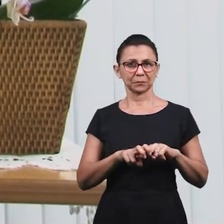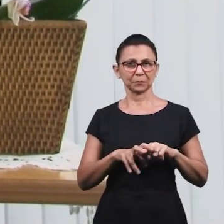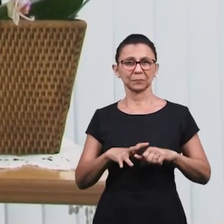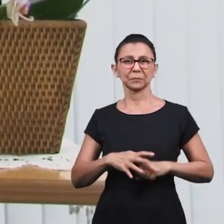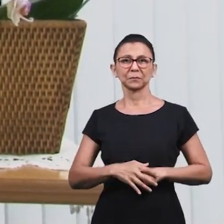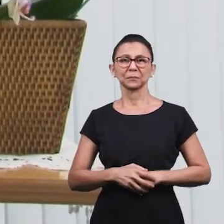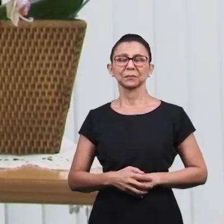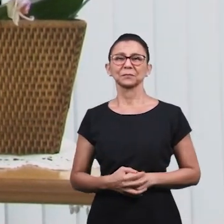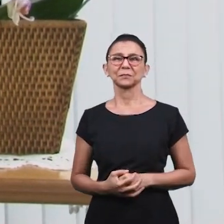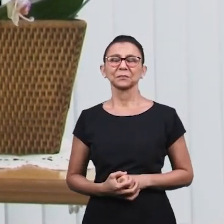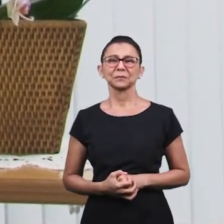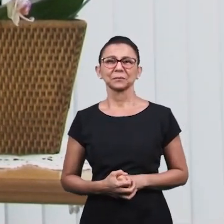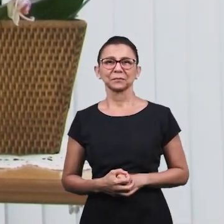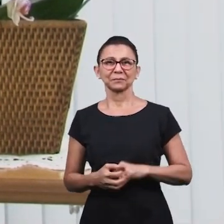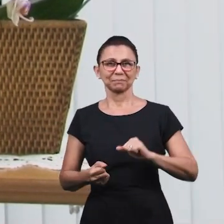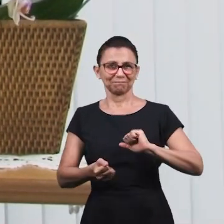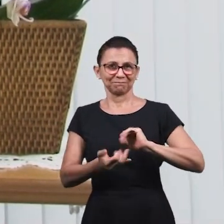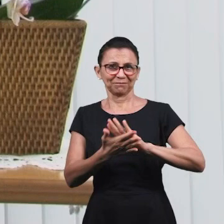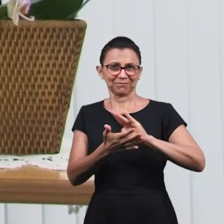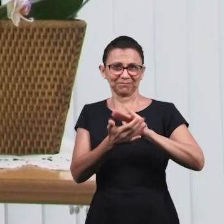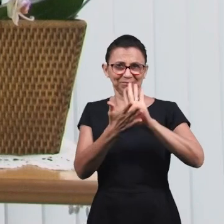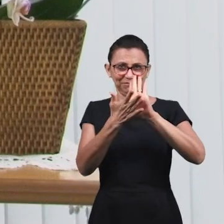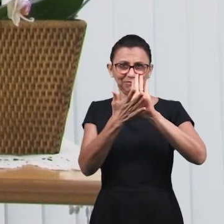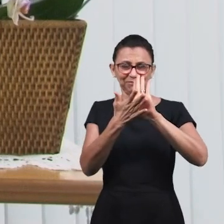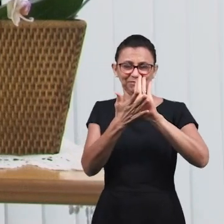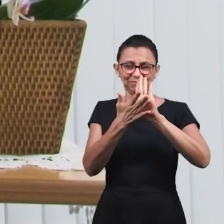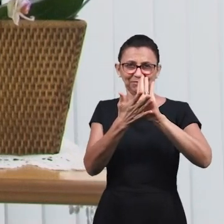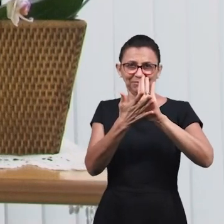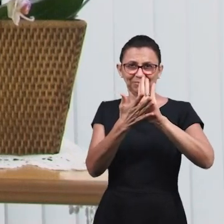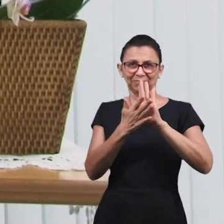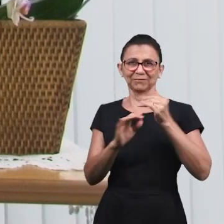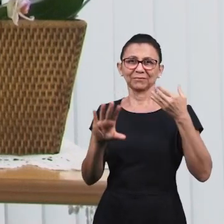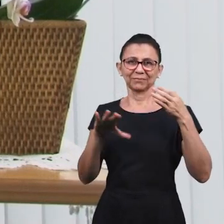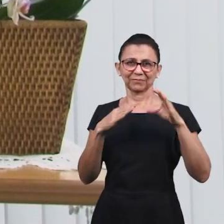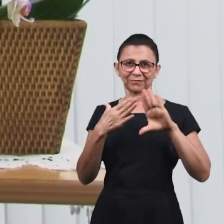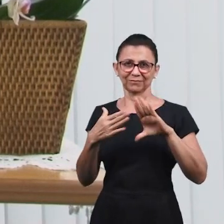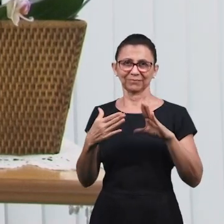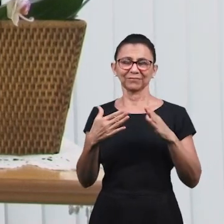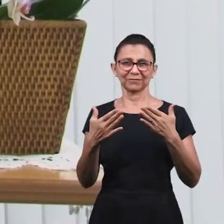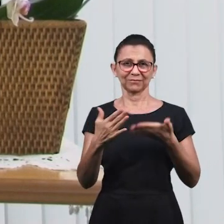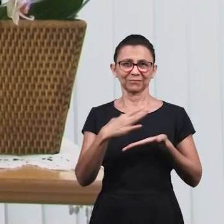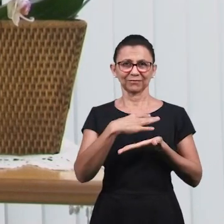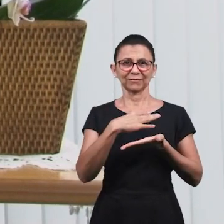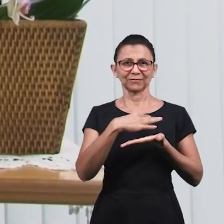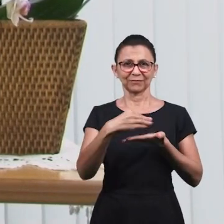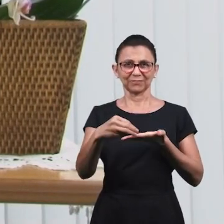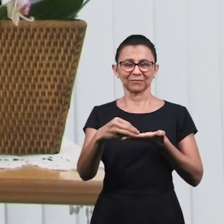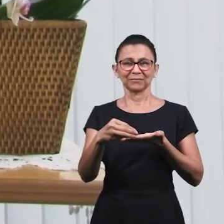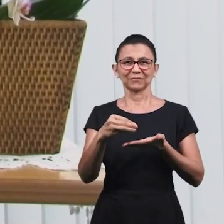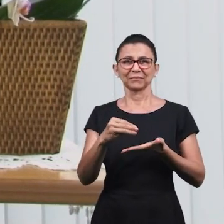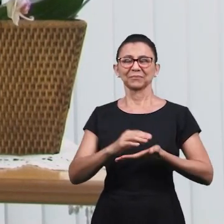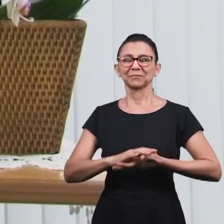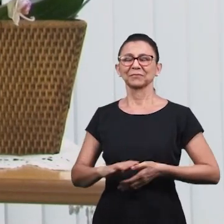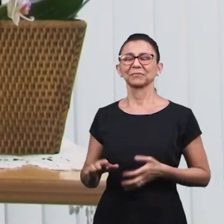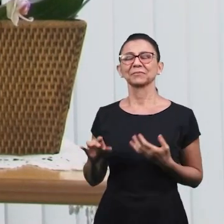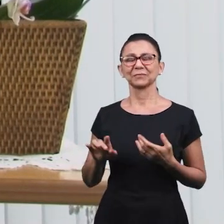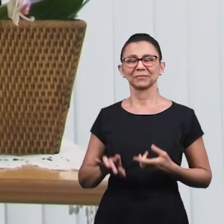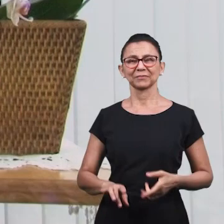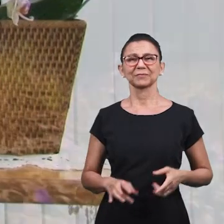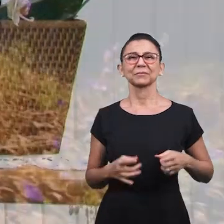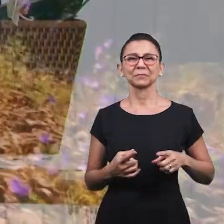Nous pouvons nous asseoir. Nous allons louer au Seigneur avec une louange qui sera